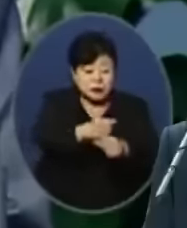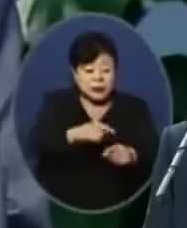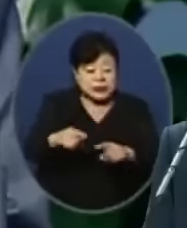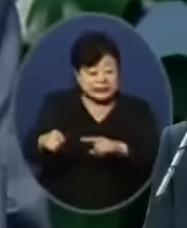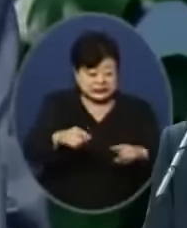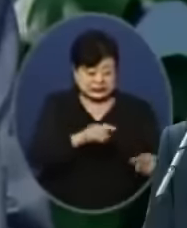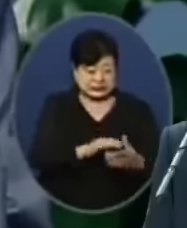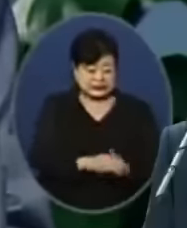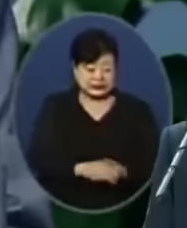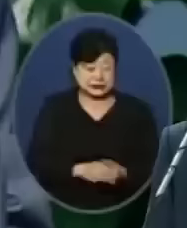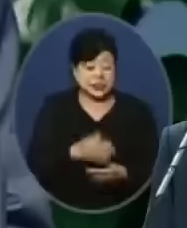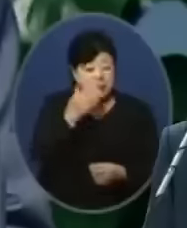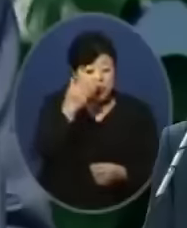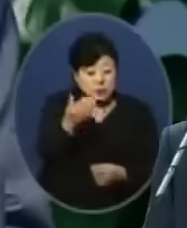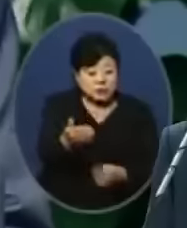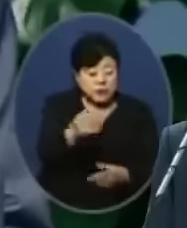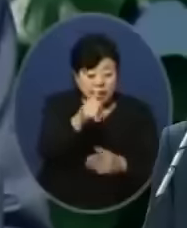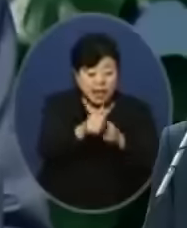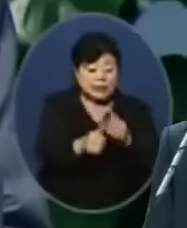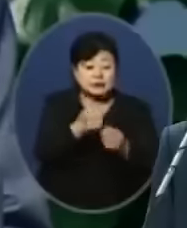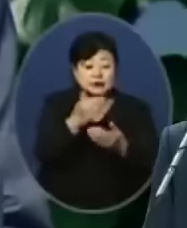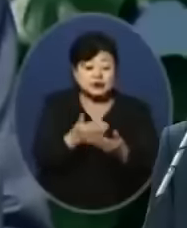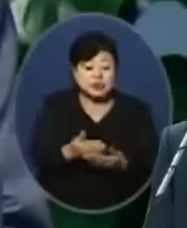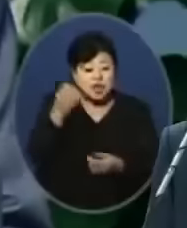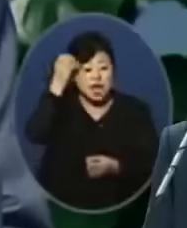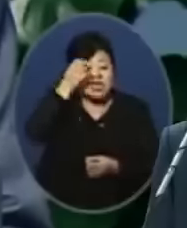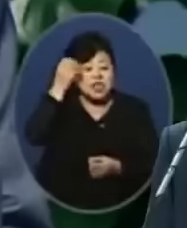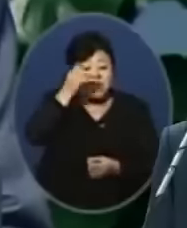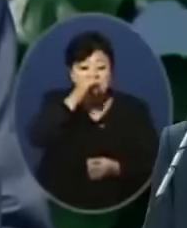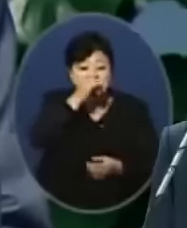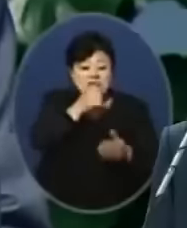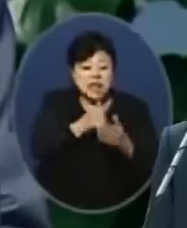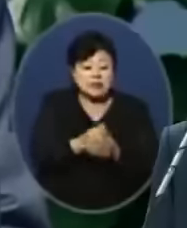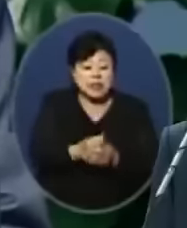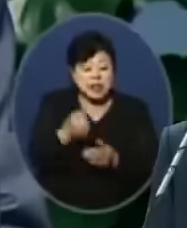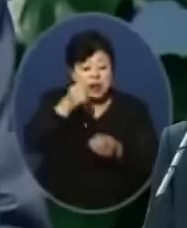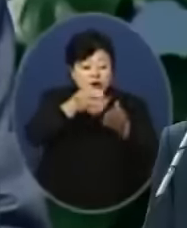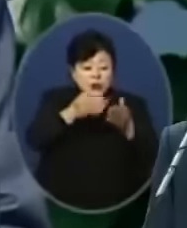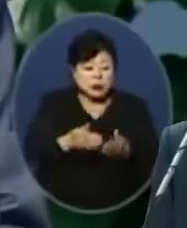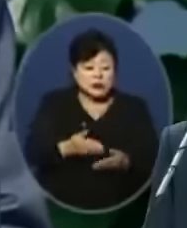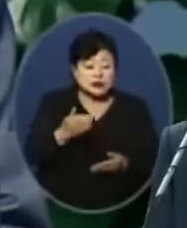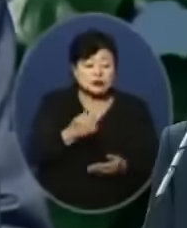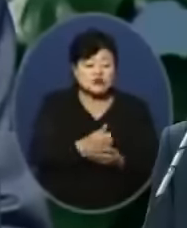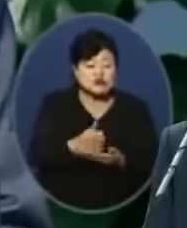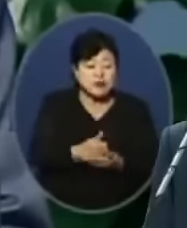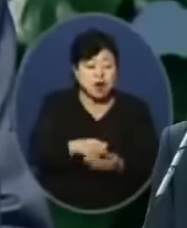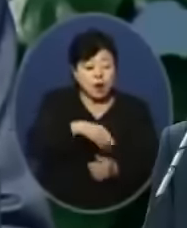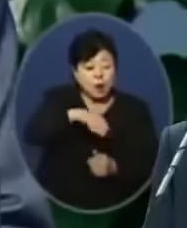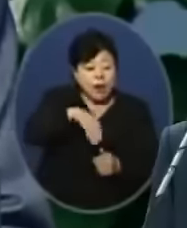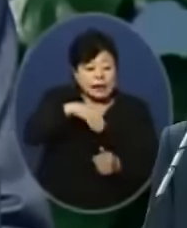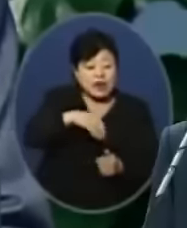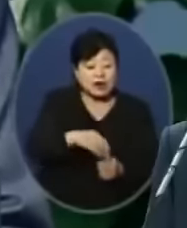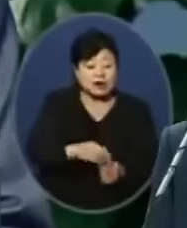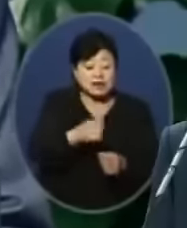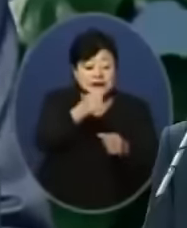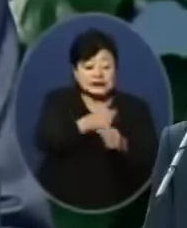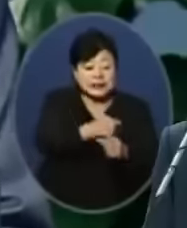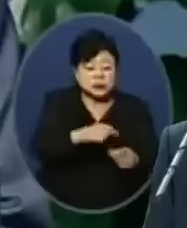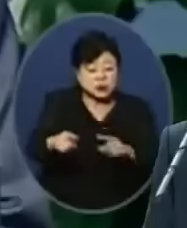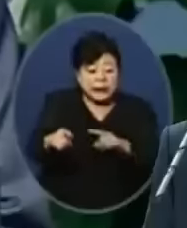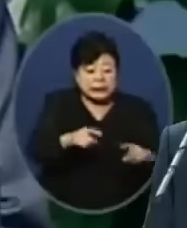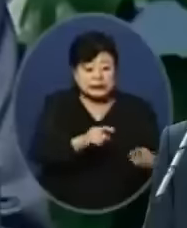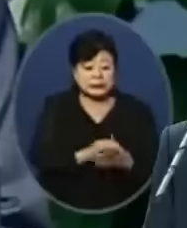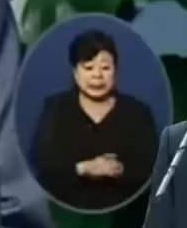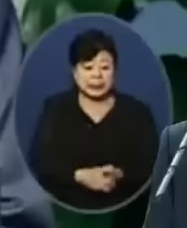다스리는 것입니다. 그럼 여러분도 하나님이 주신 영이 있기 때문에 그 영을 통하여 여러분의 운명과 환경을 창조하고